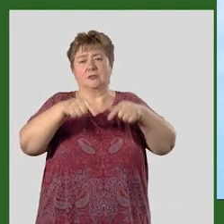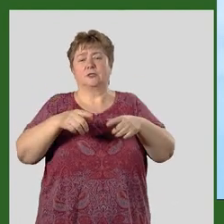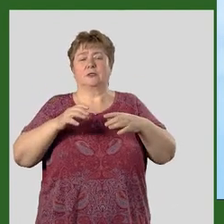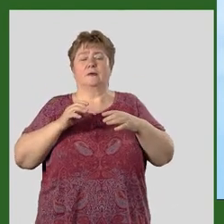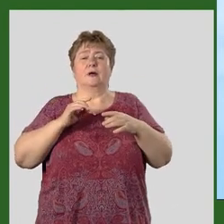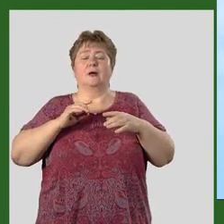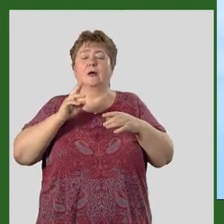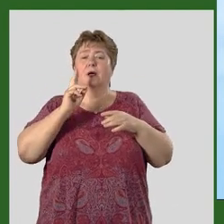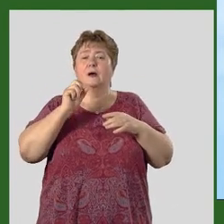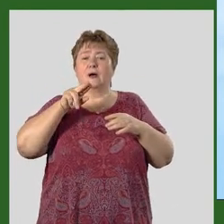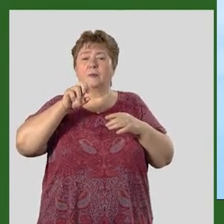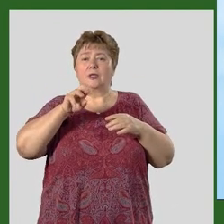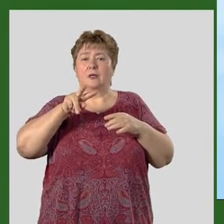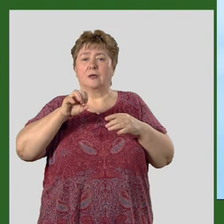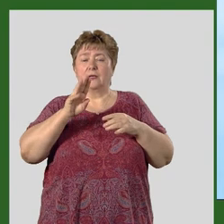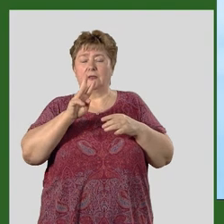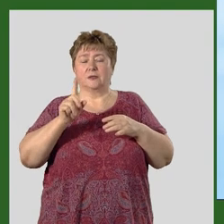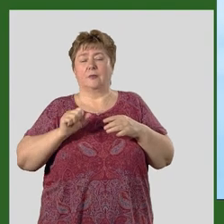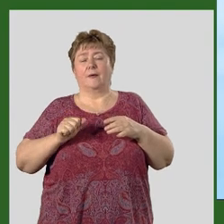капитализма.